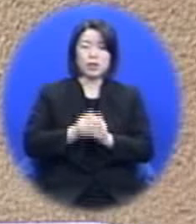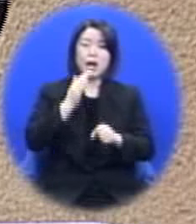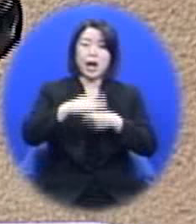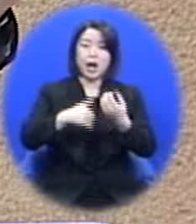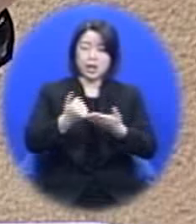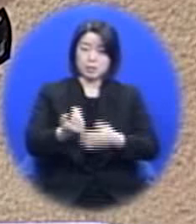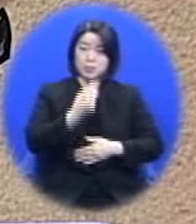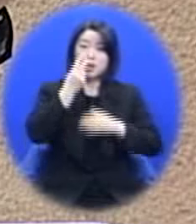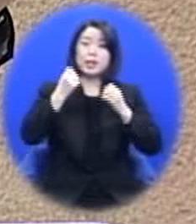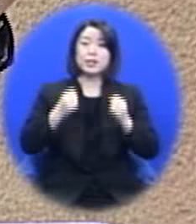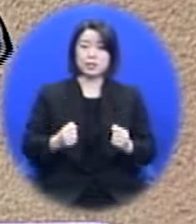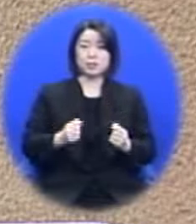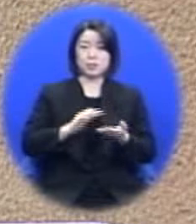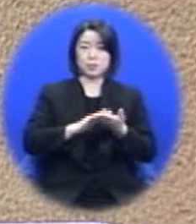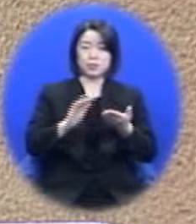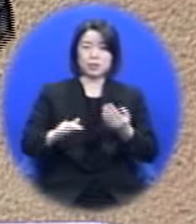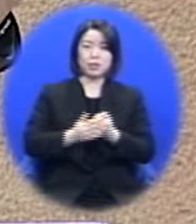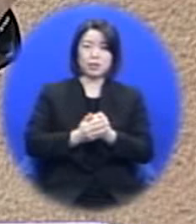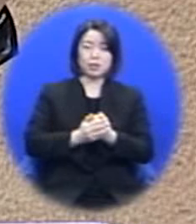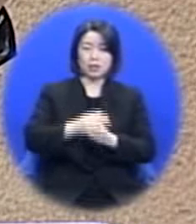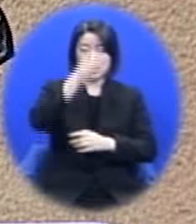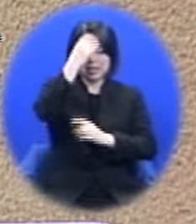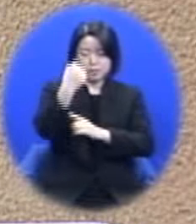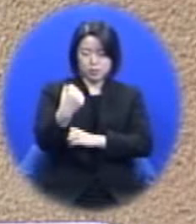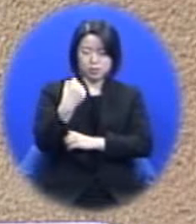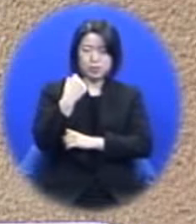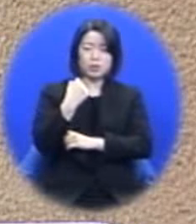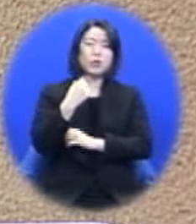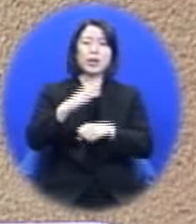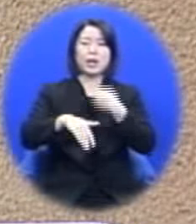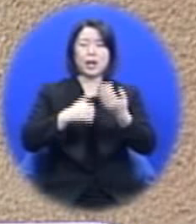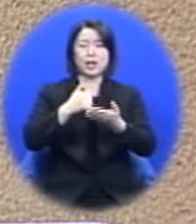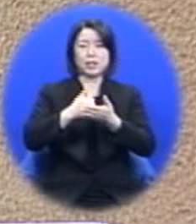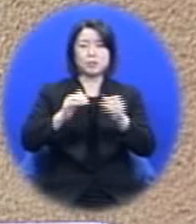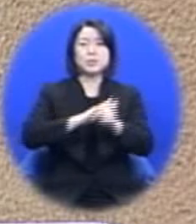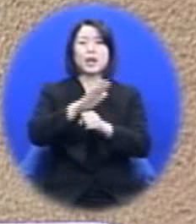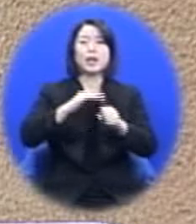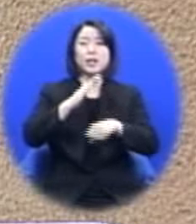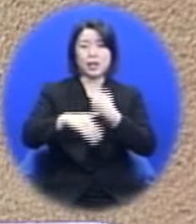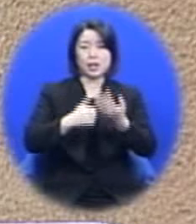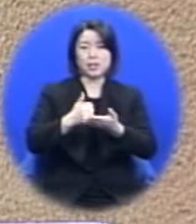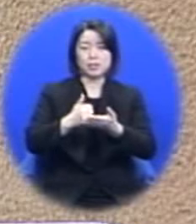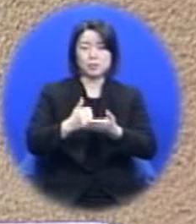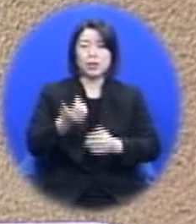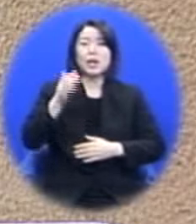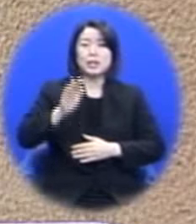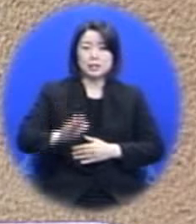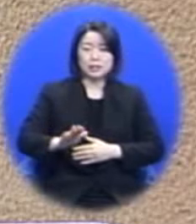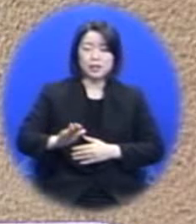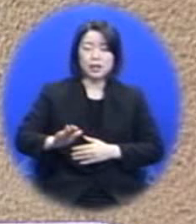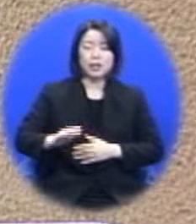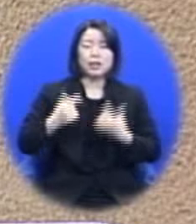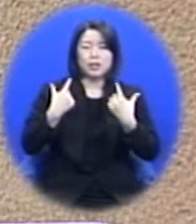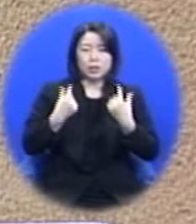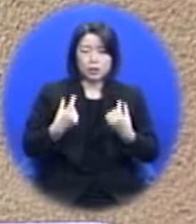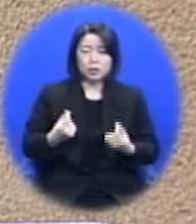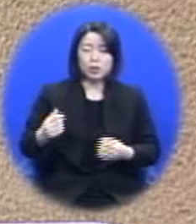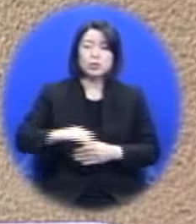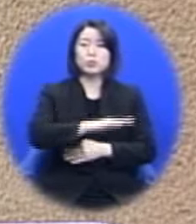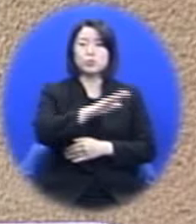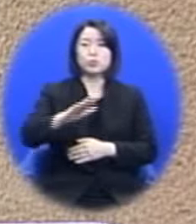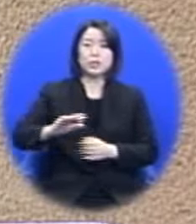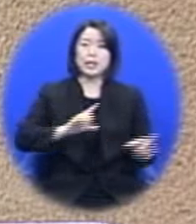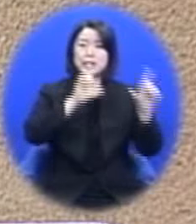하나님은 살아계십니다. 능력의 하나님이세요. 사랑의 하나님이세요. 그러나 여전히 지금 우리가 사는 세상에는 악이